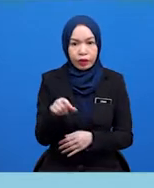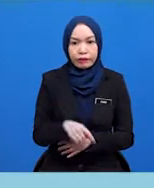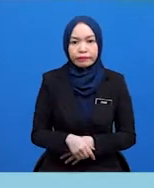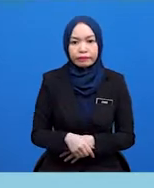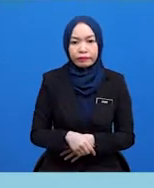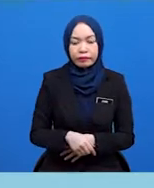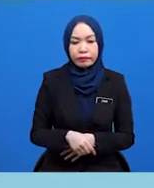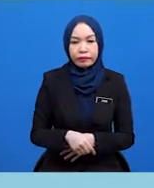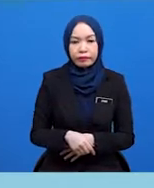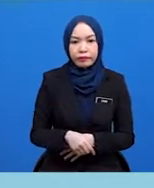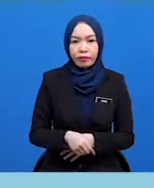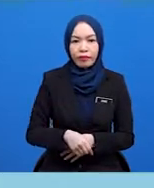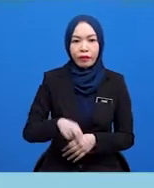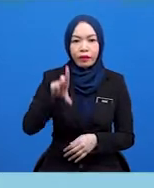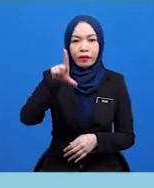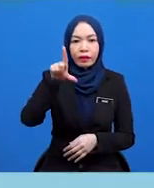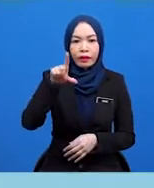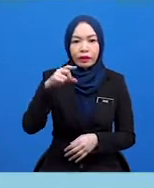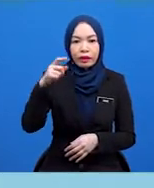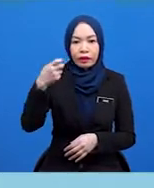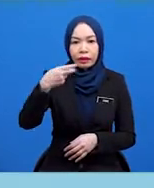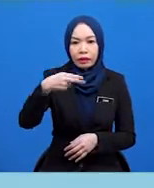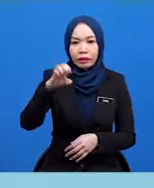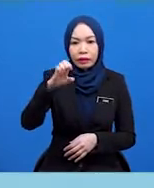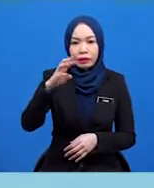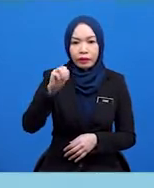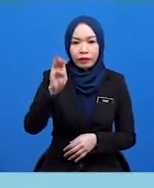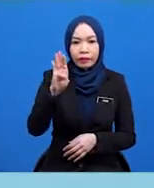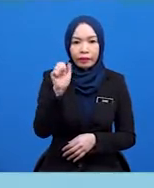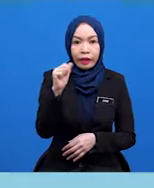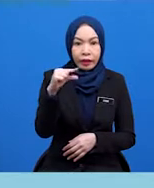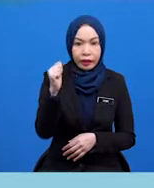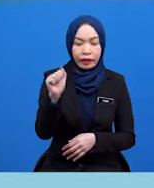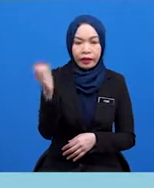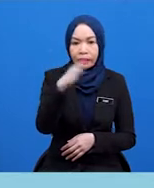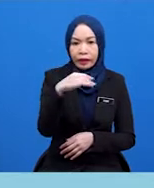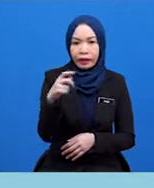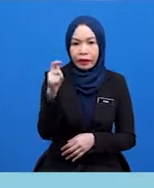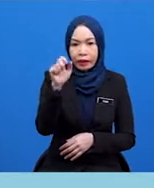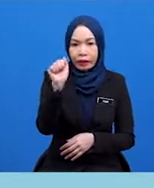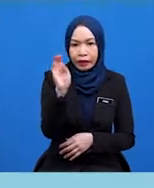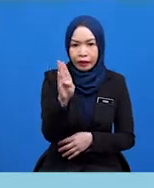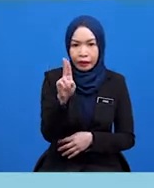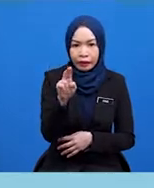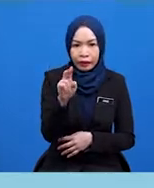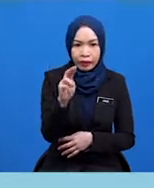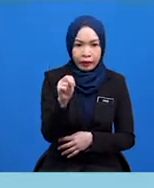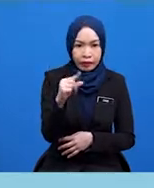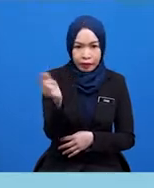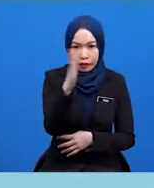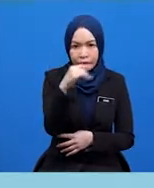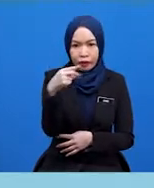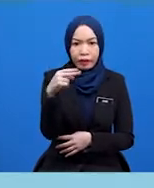Haji, Kerajaan Negeri dan Syarikat Tempatan. Kelima, menggalakkan